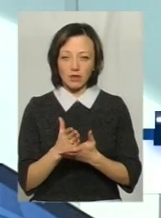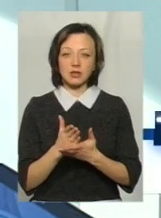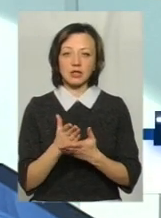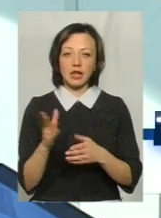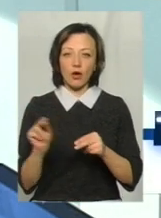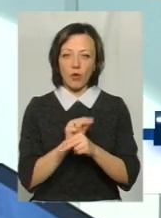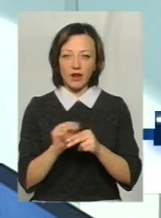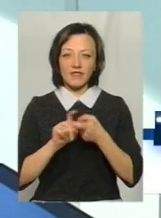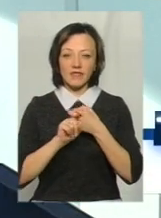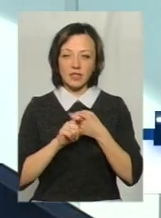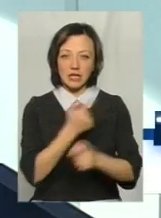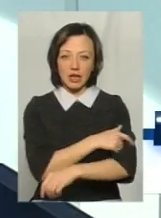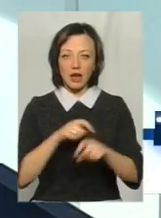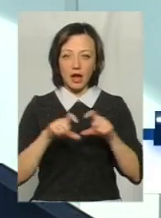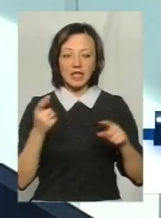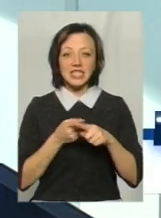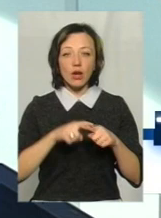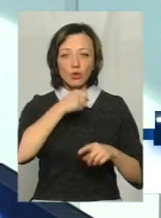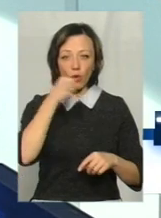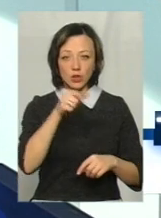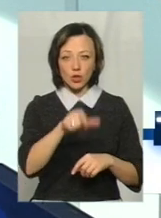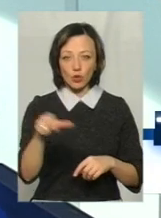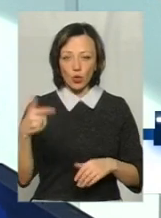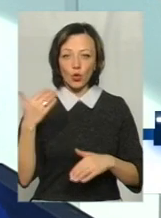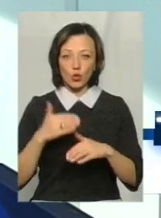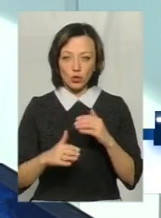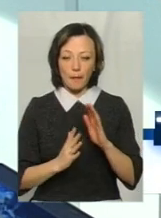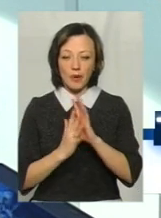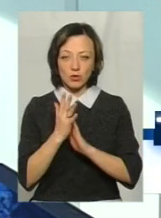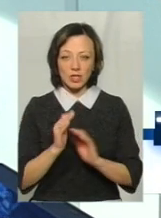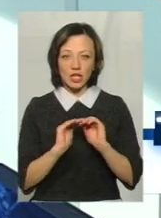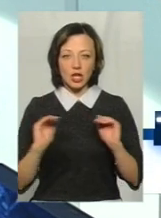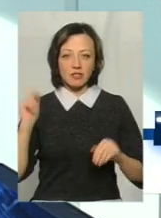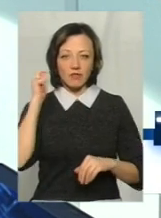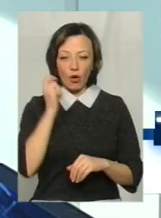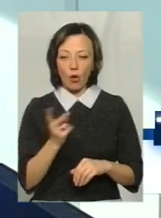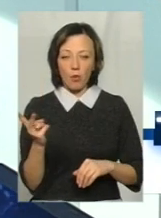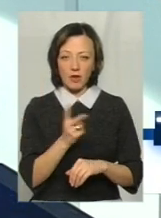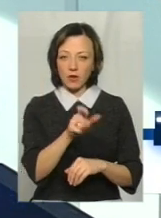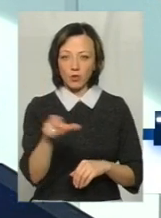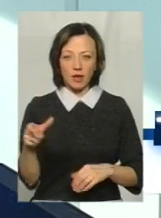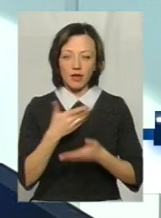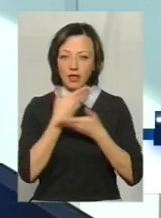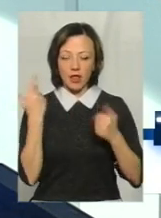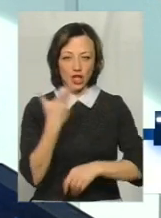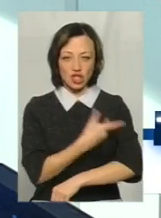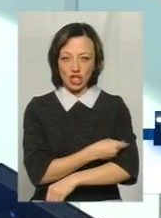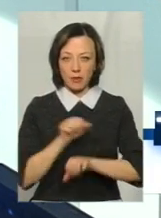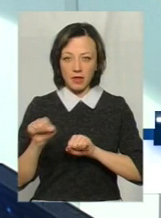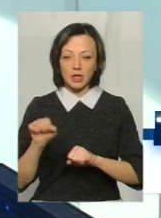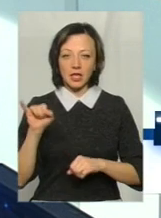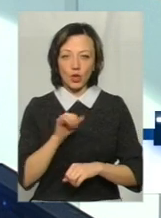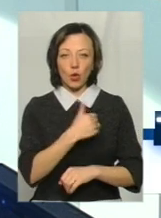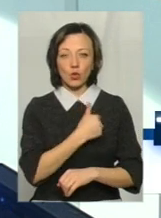в інфекційній лікарні. Це дорослі люди, які вже переросли дитячий вік. Обидві людини не щеплені. І